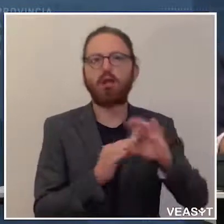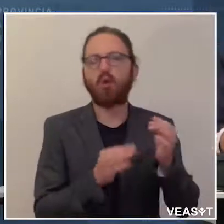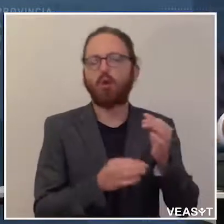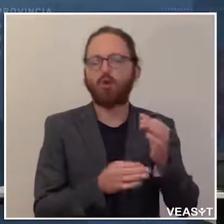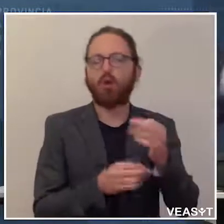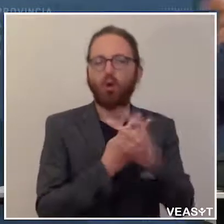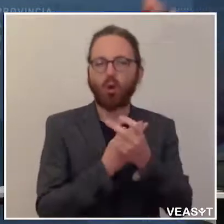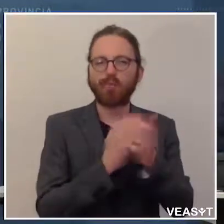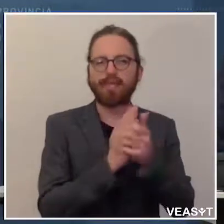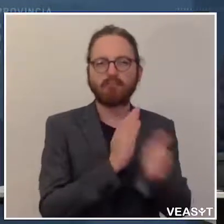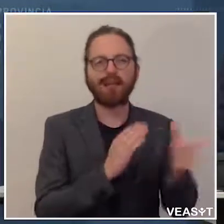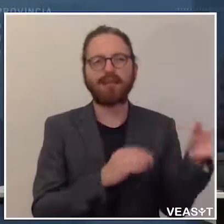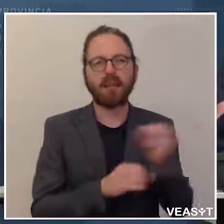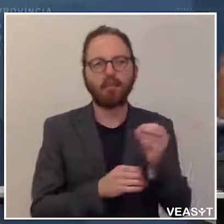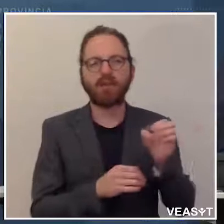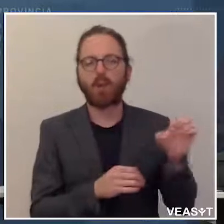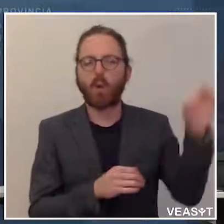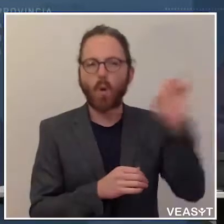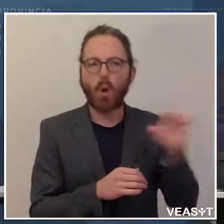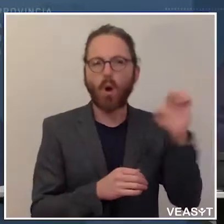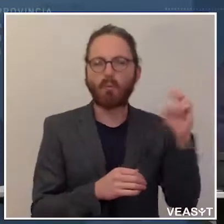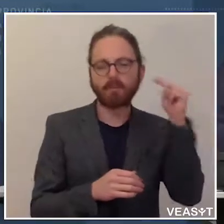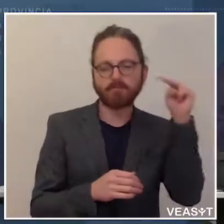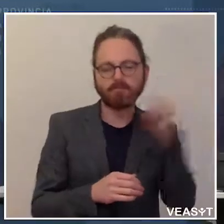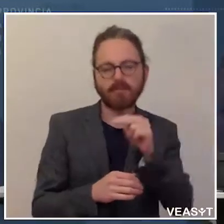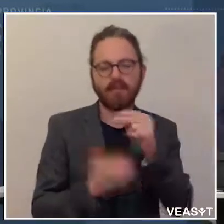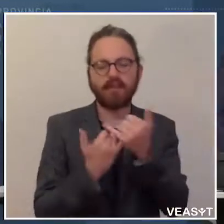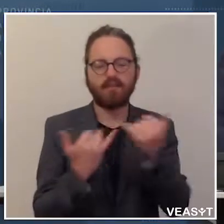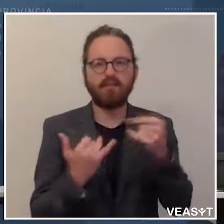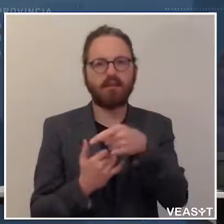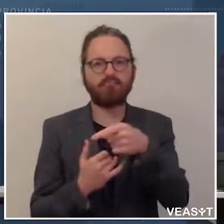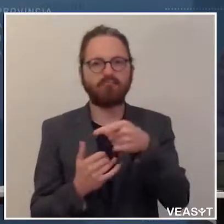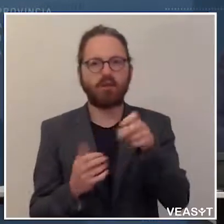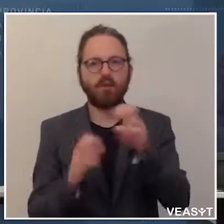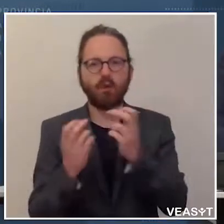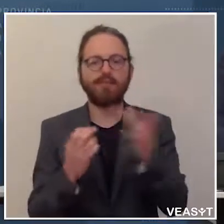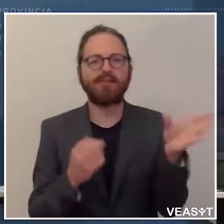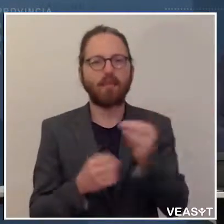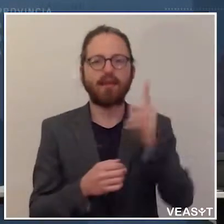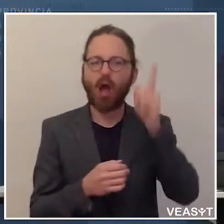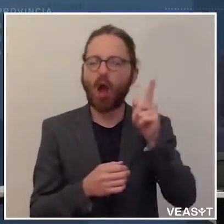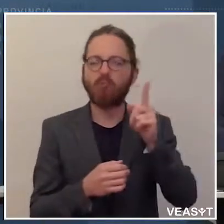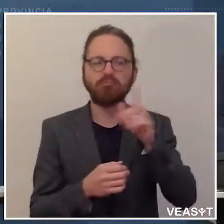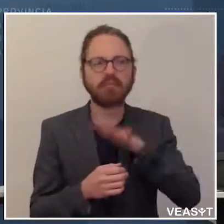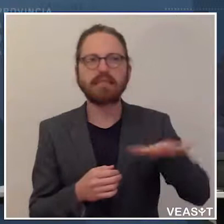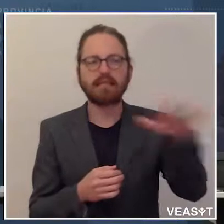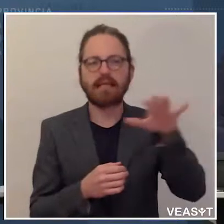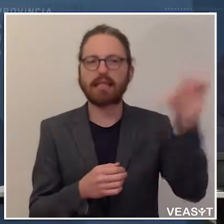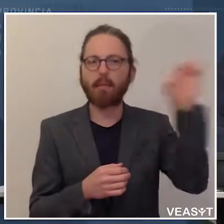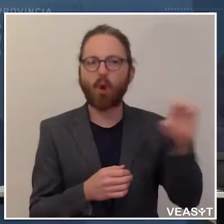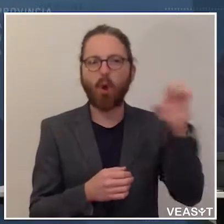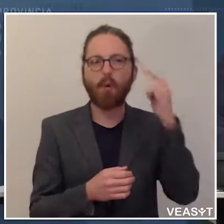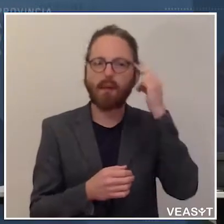o maurano europei si stress disse commissione in tasca 0 pen vice vivio test